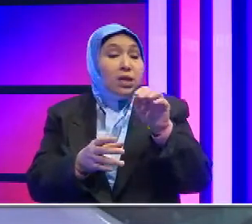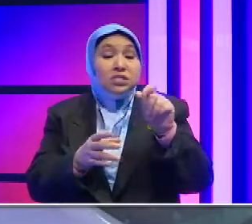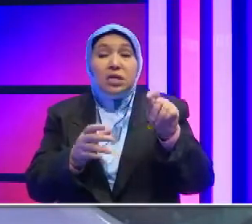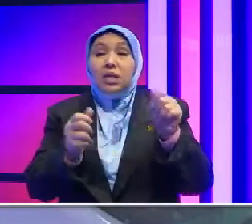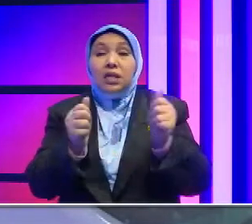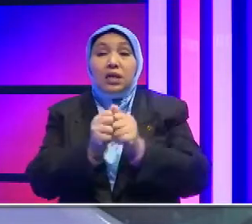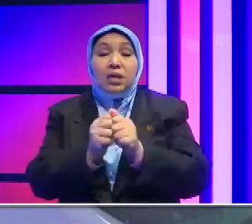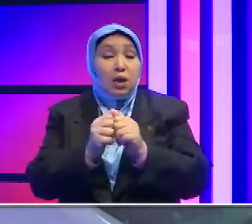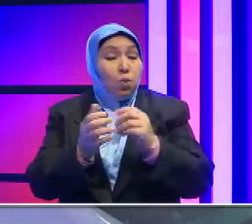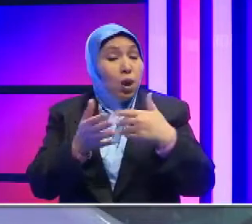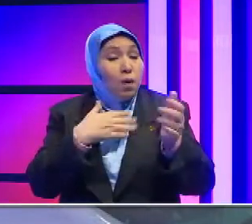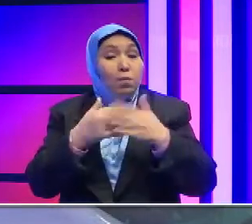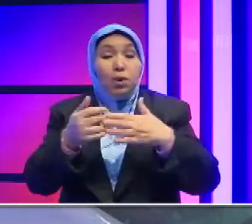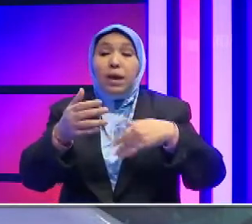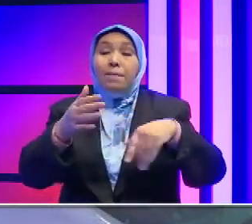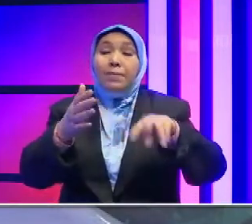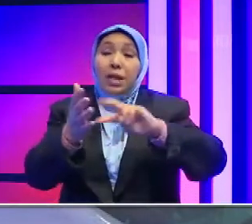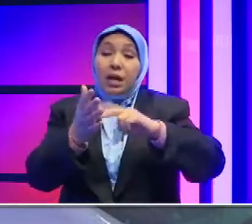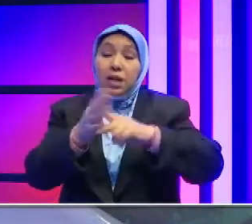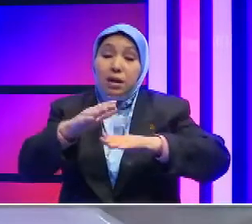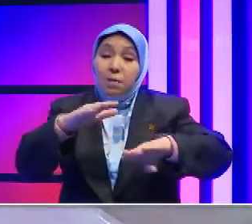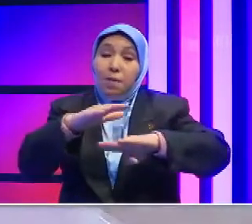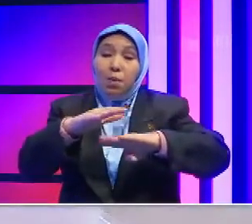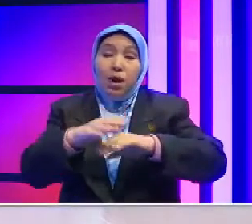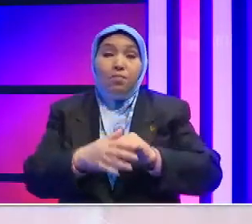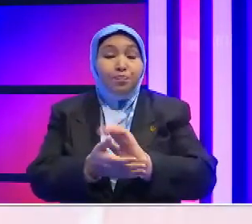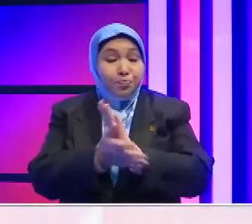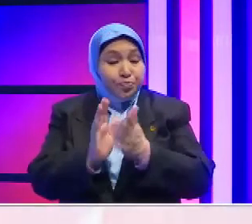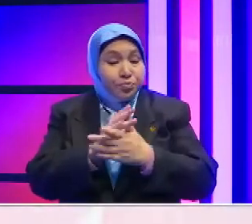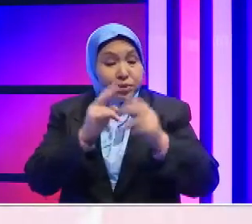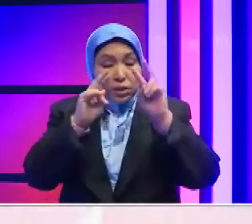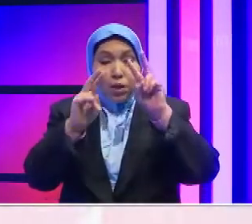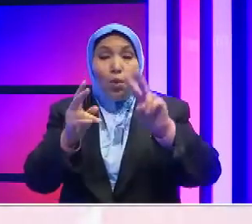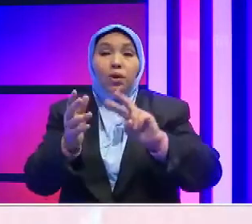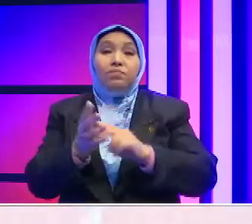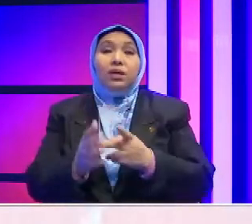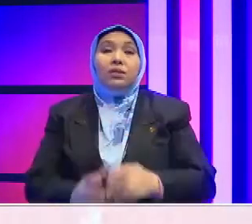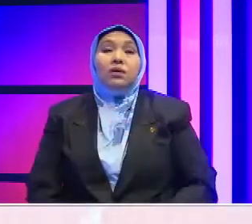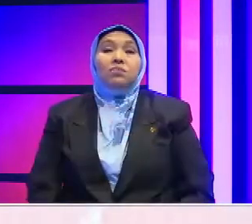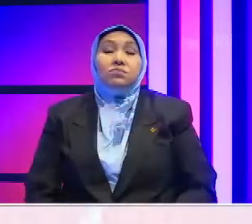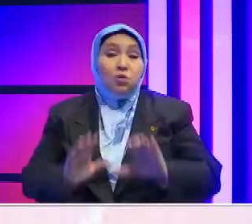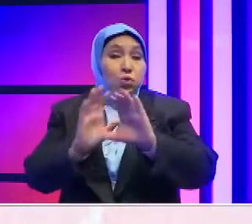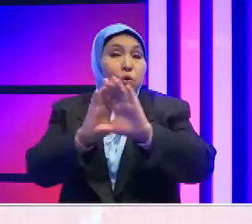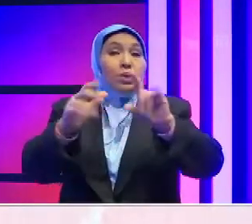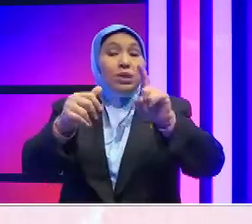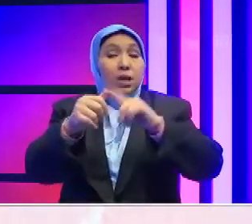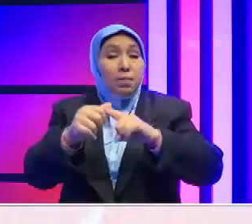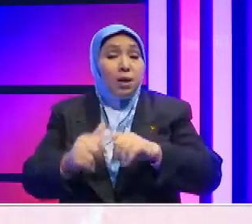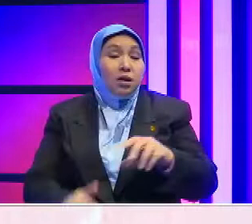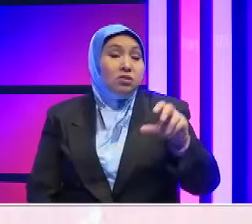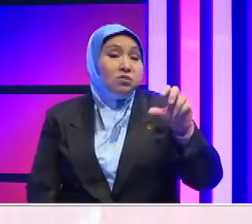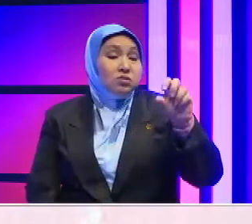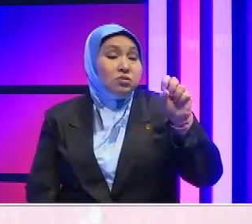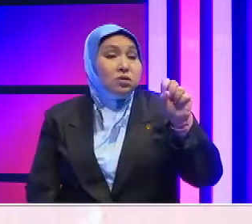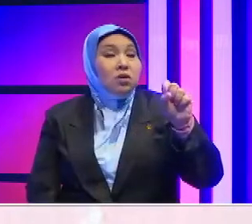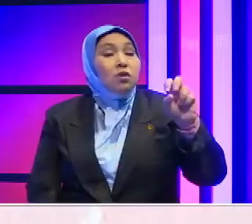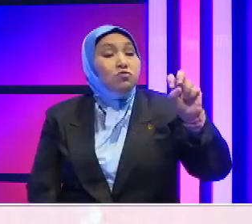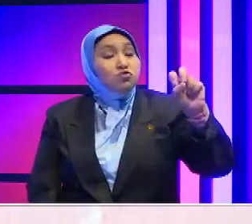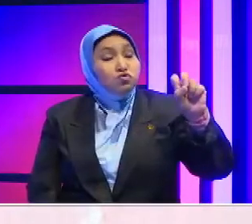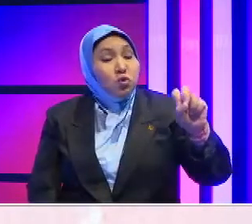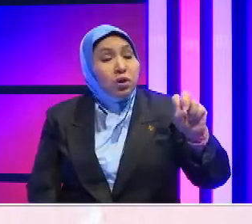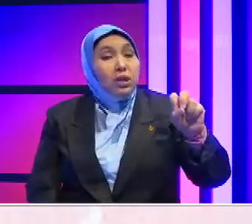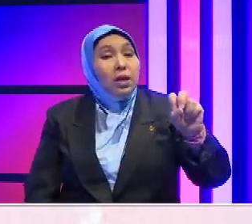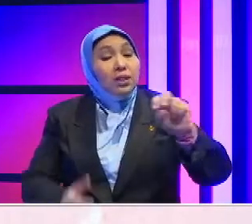dengan huruf walaupun berbaris di bawah kita lihat contoh di sebelah kita contoh yang pertama siroto olshop yang